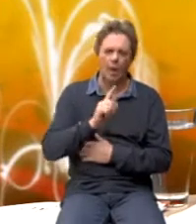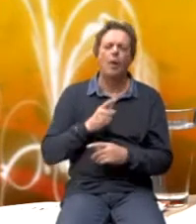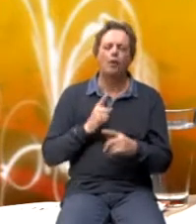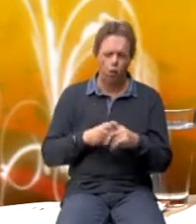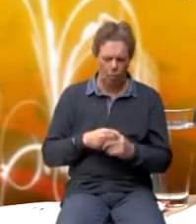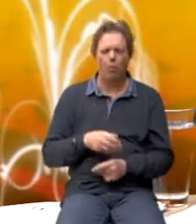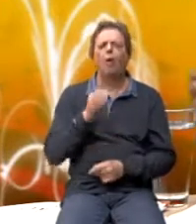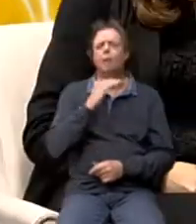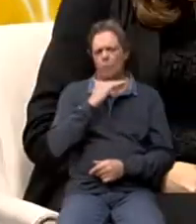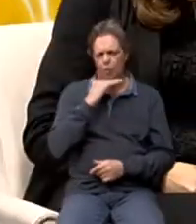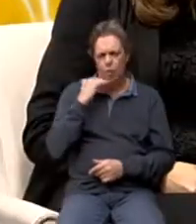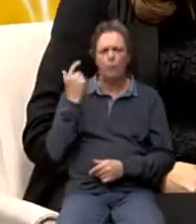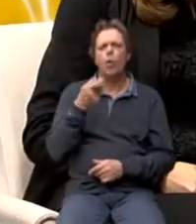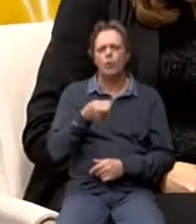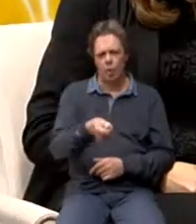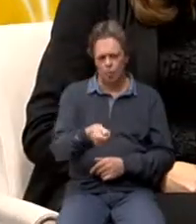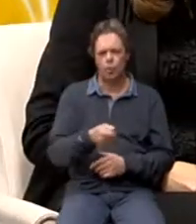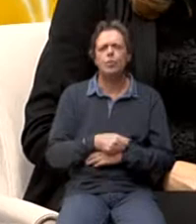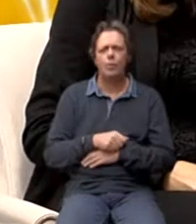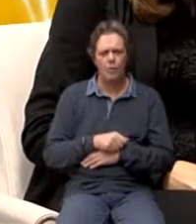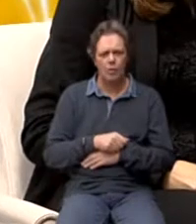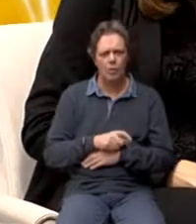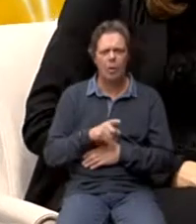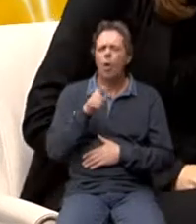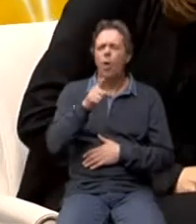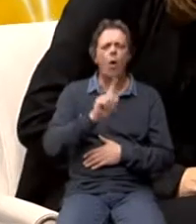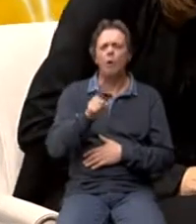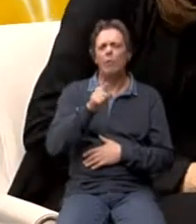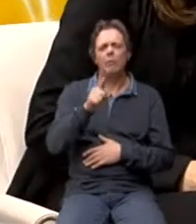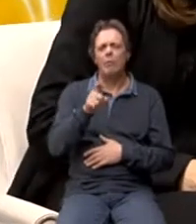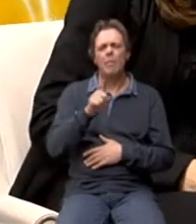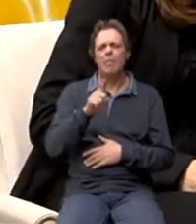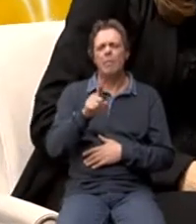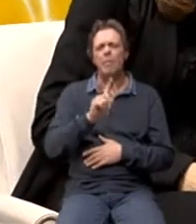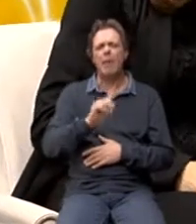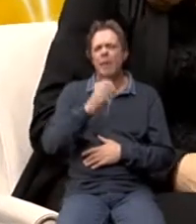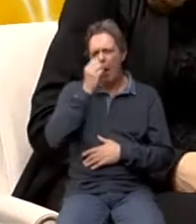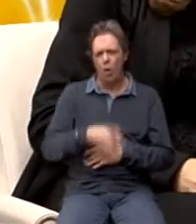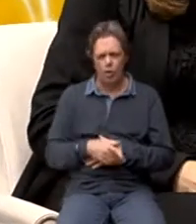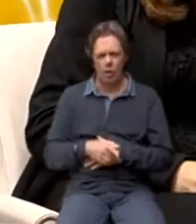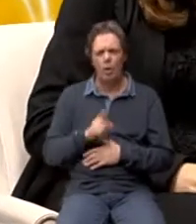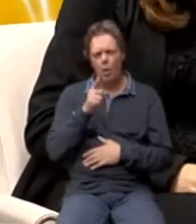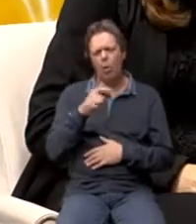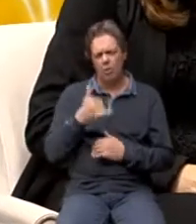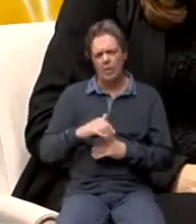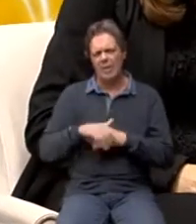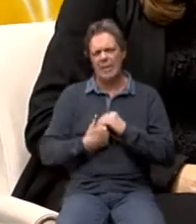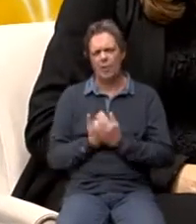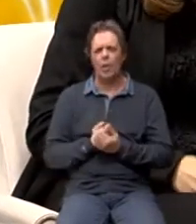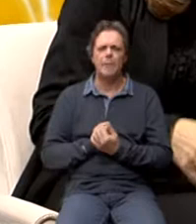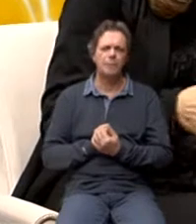se i to. Da, jako se promijenilo. Ne kukaju oni. Ne kukaju, oni su sad zadovoljni.